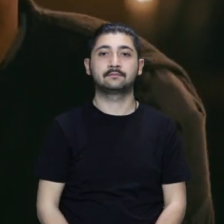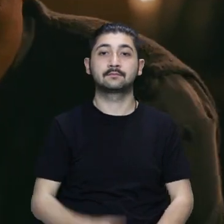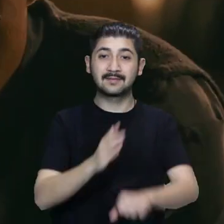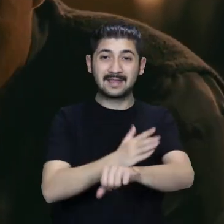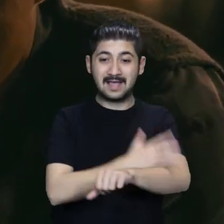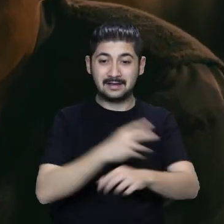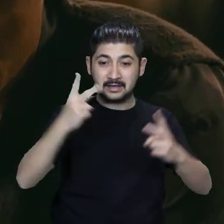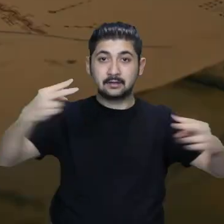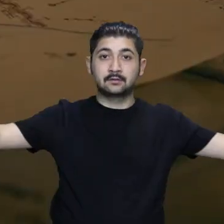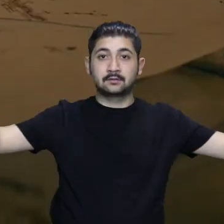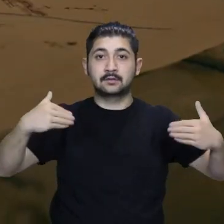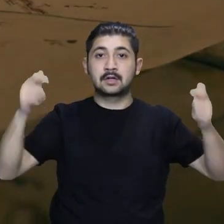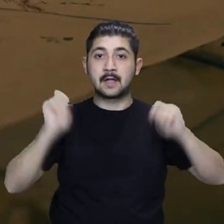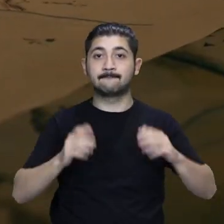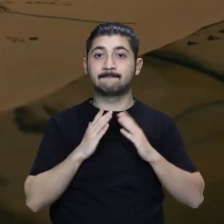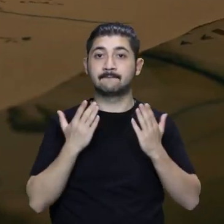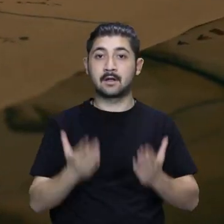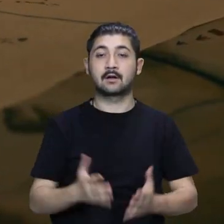Şehre iki taraftan saldıracaklar.